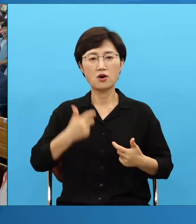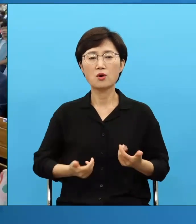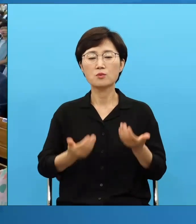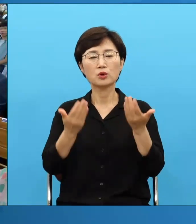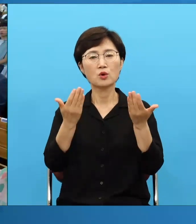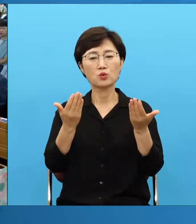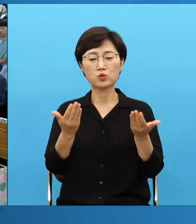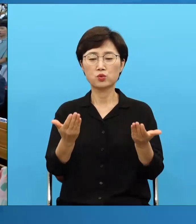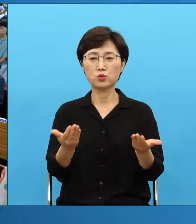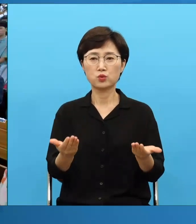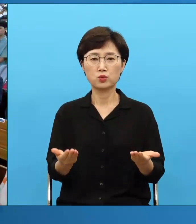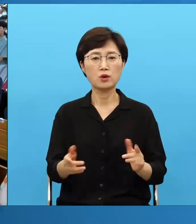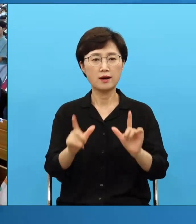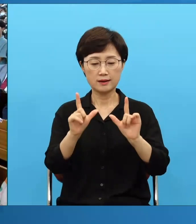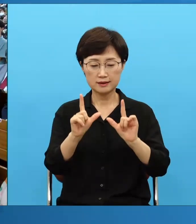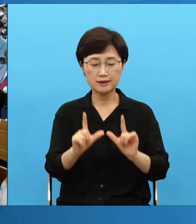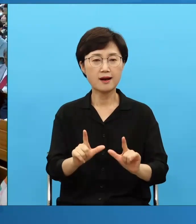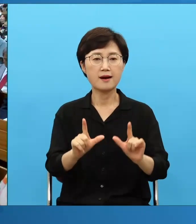즐겁게